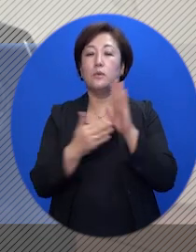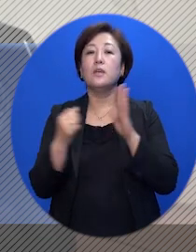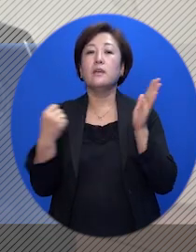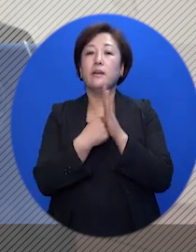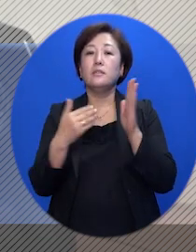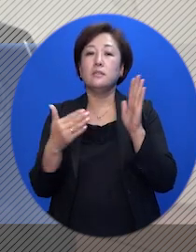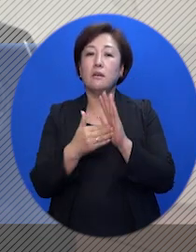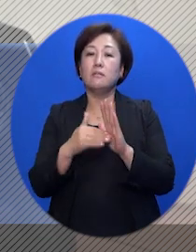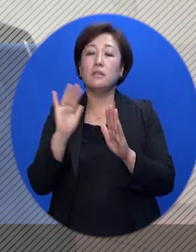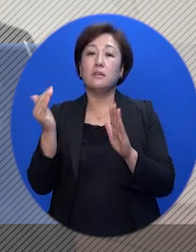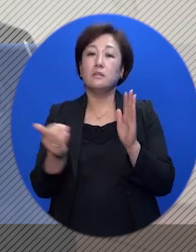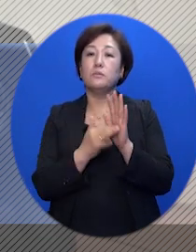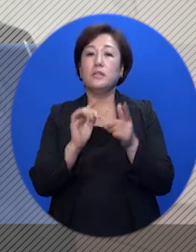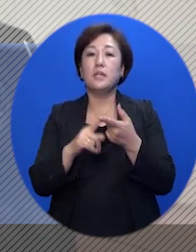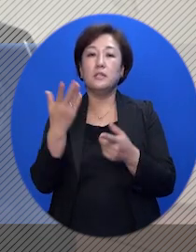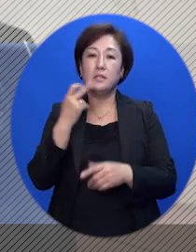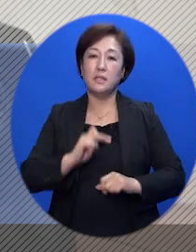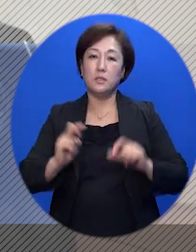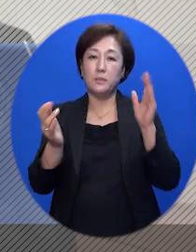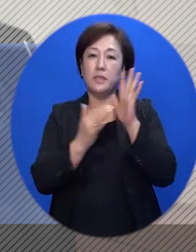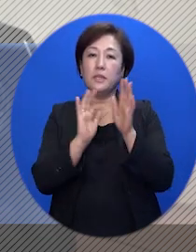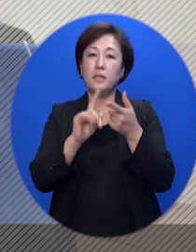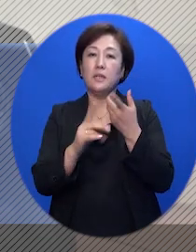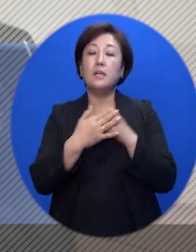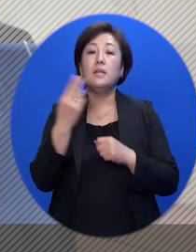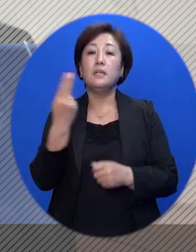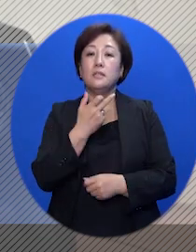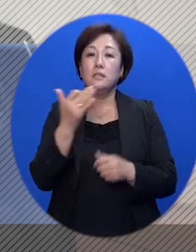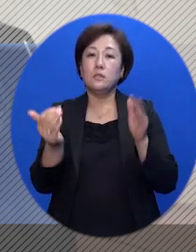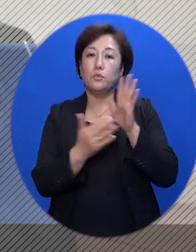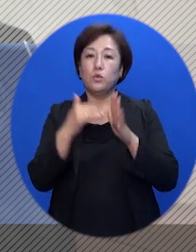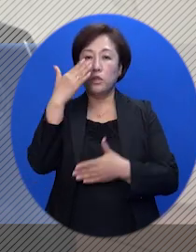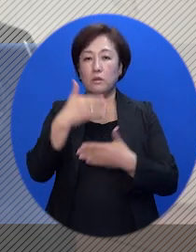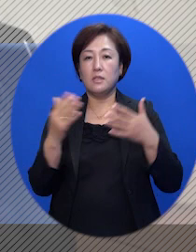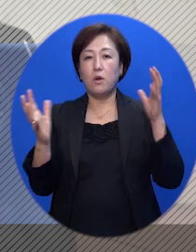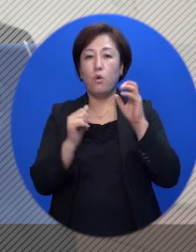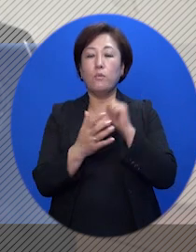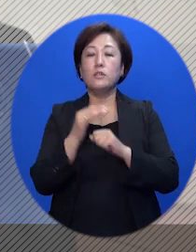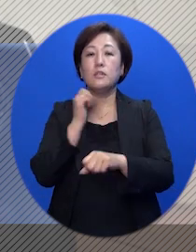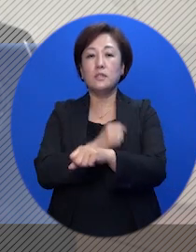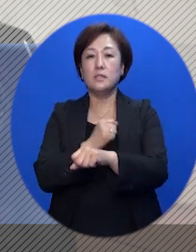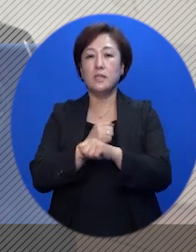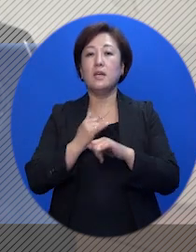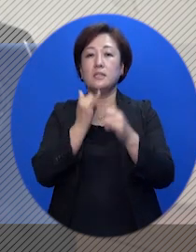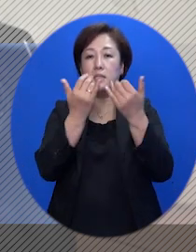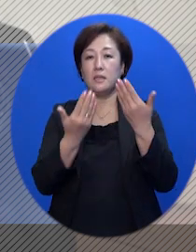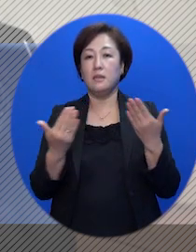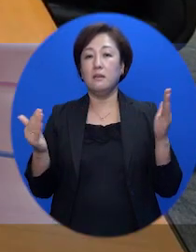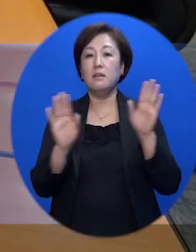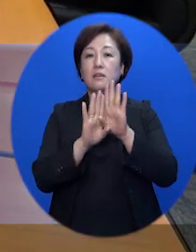선정됐습니다. 지난 12일 2019 울산 영상 공모전 시상식이 열렸습니다.